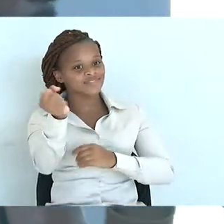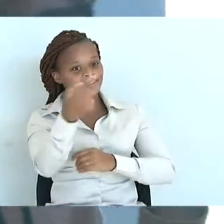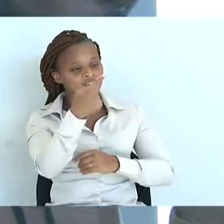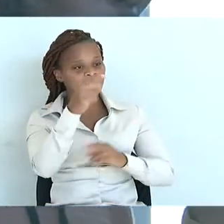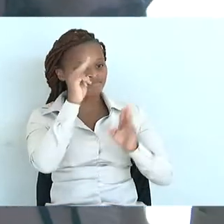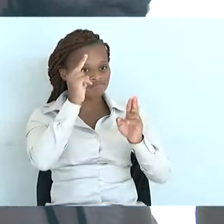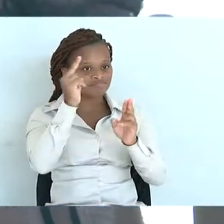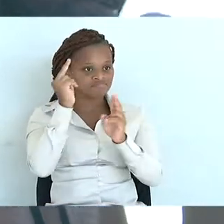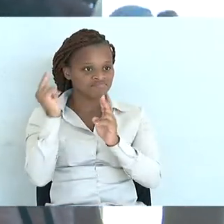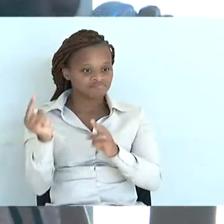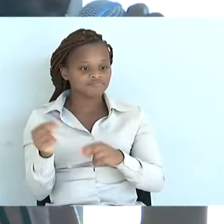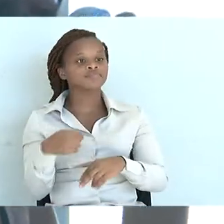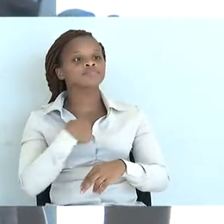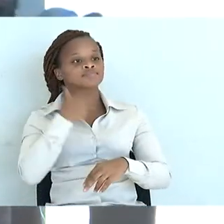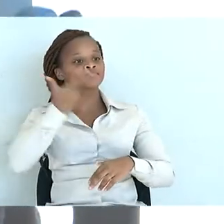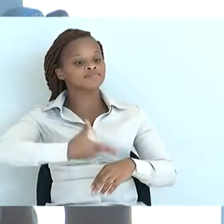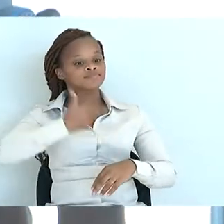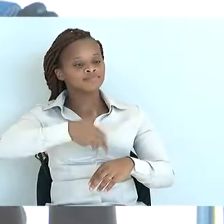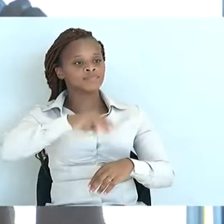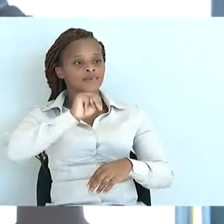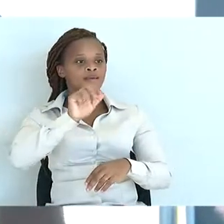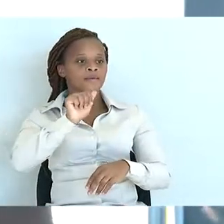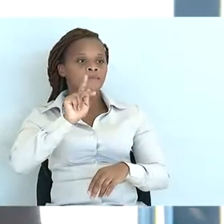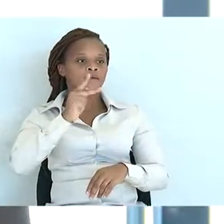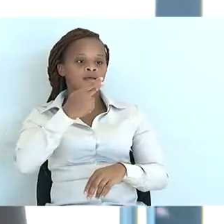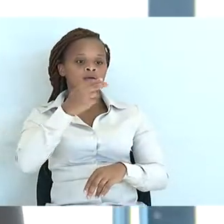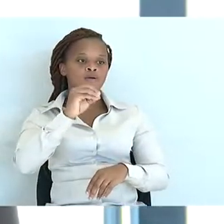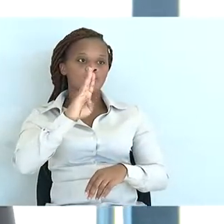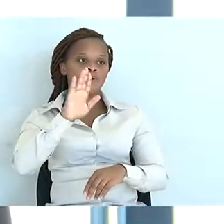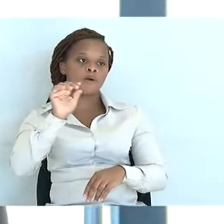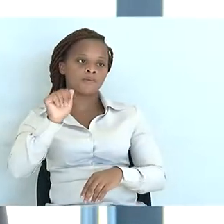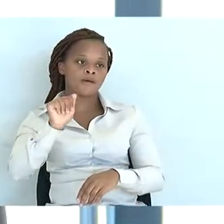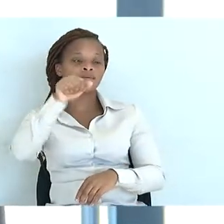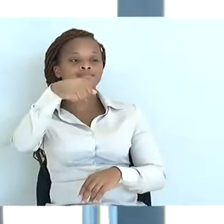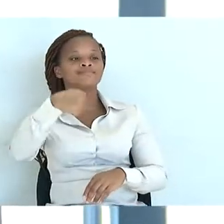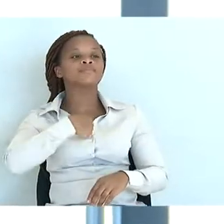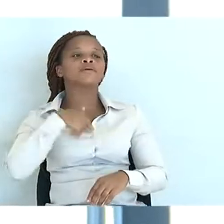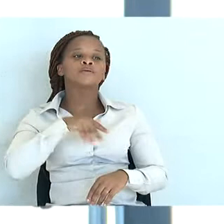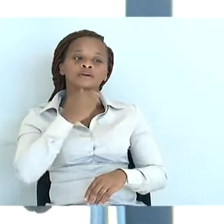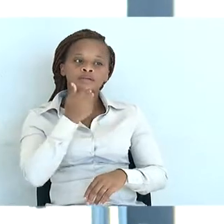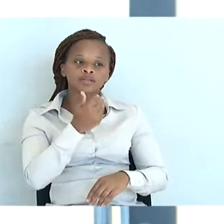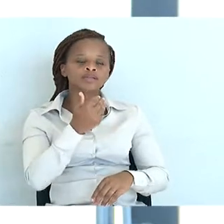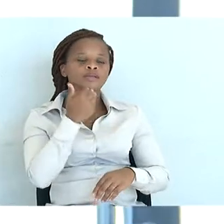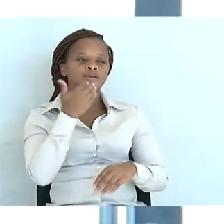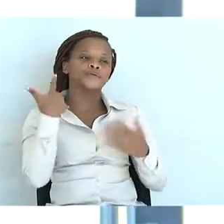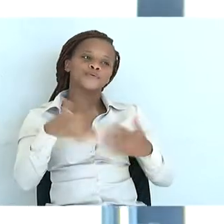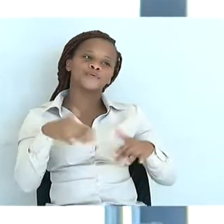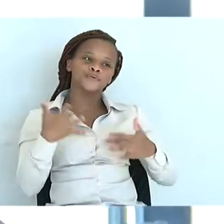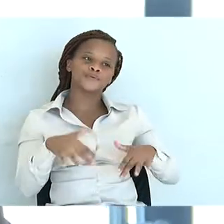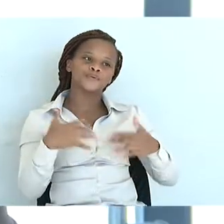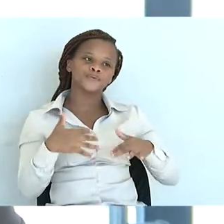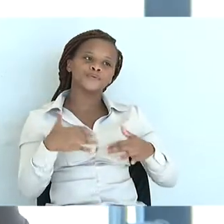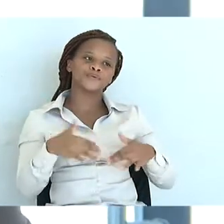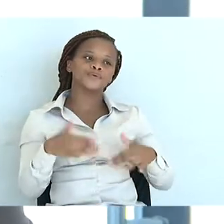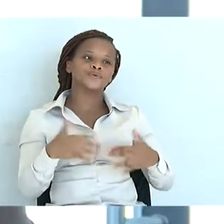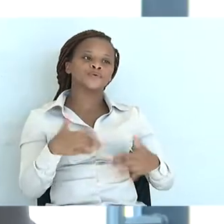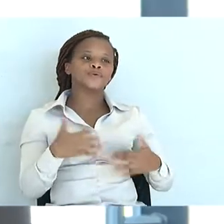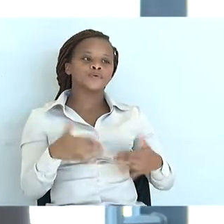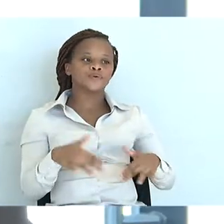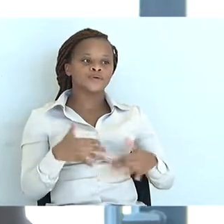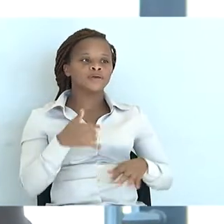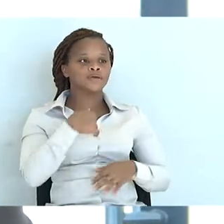umzamo Makhobo okhulumayo. Angibongele kakhulu omama ukuba bathole lithuba lokuba nabo bakhona